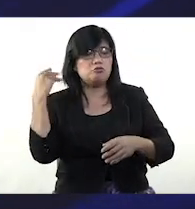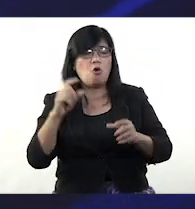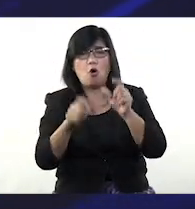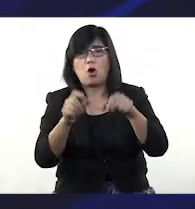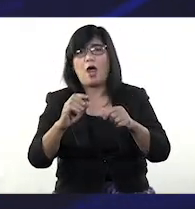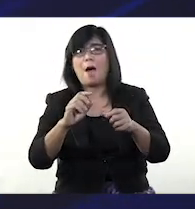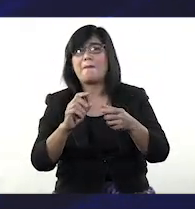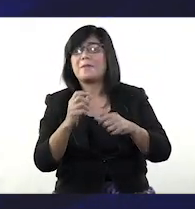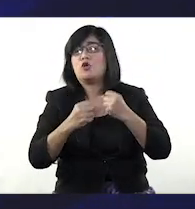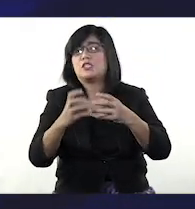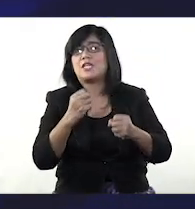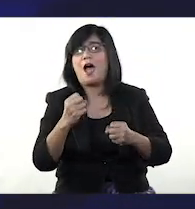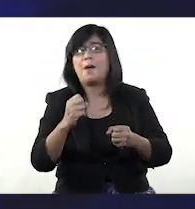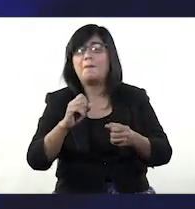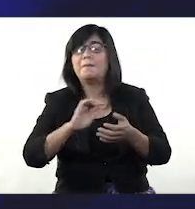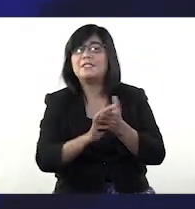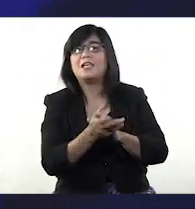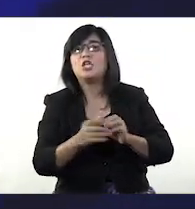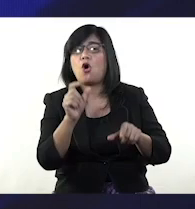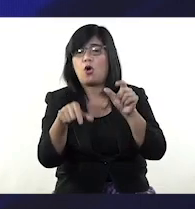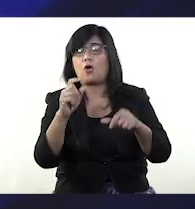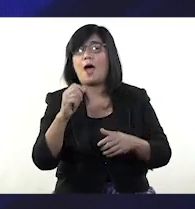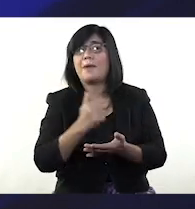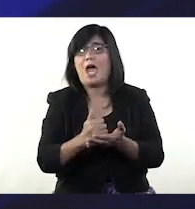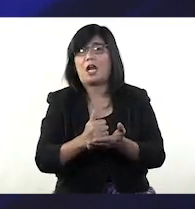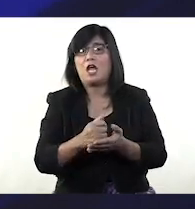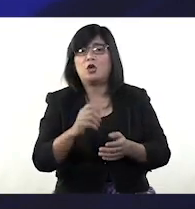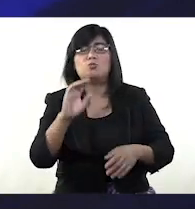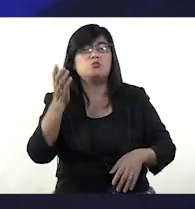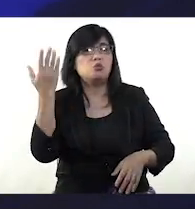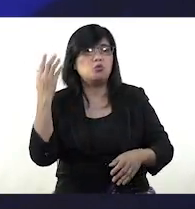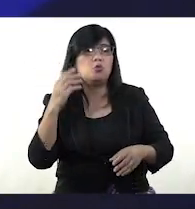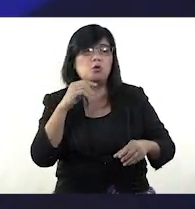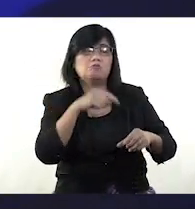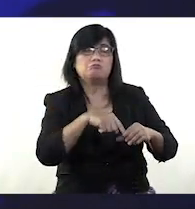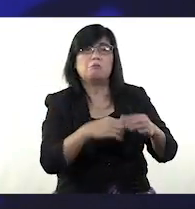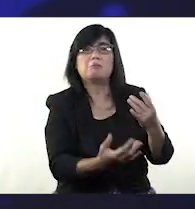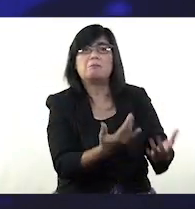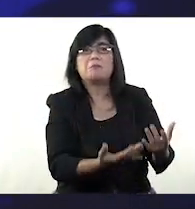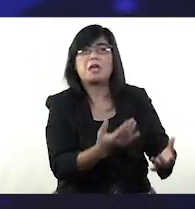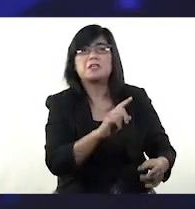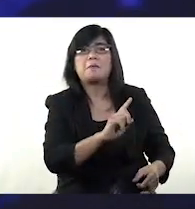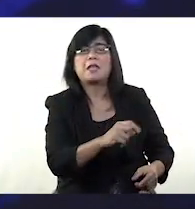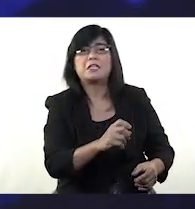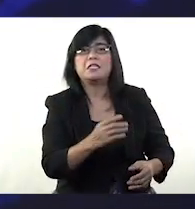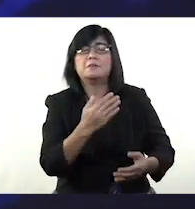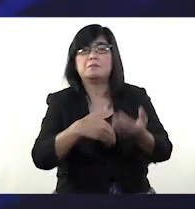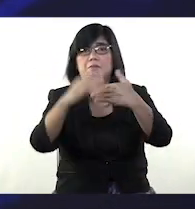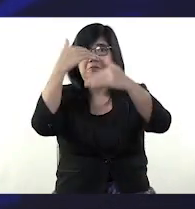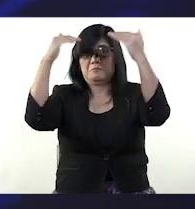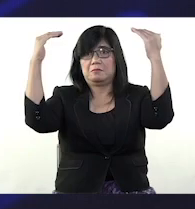orang yang menuju kepada kebinasaan sedang menuju pada kepastian hidup kekal yang klise janjikan oleh kemuliaan yang sejuk katakan